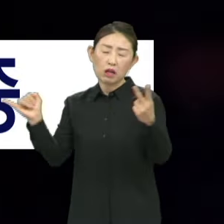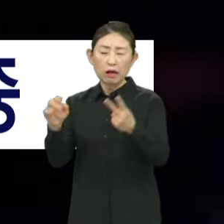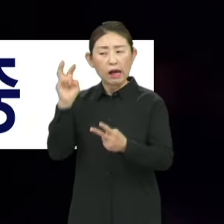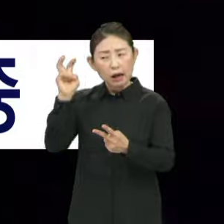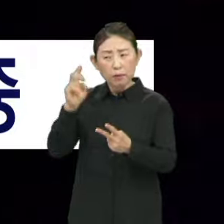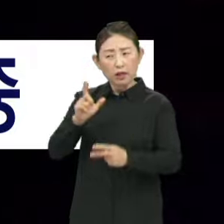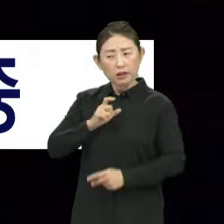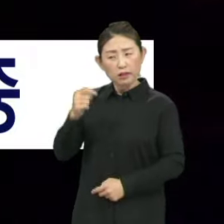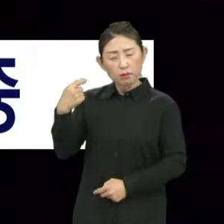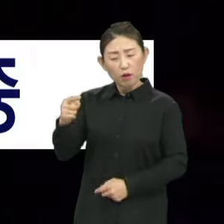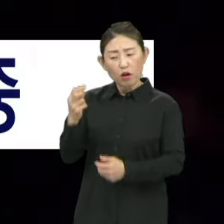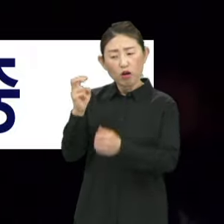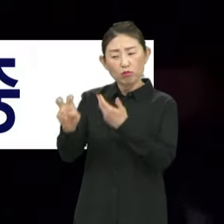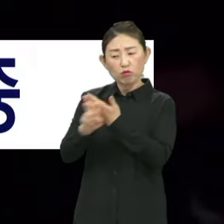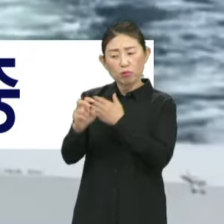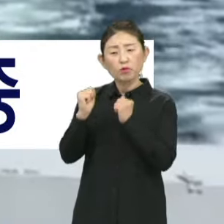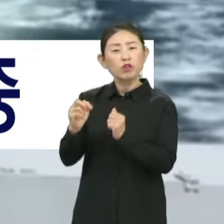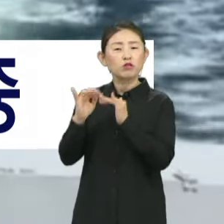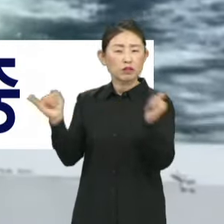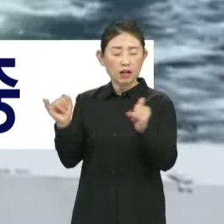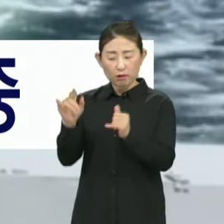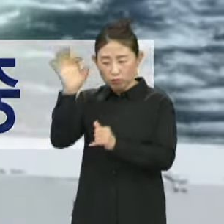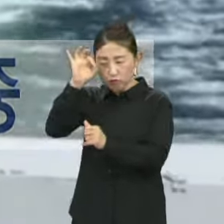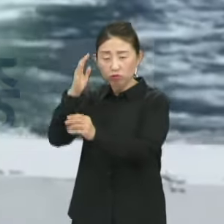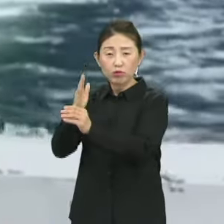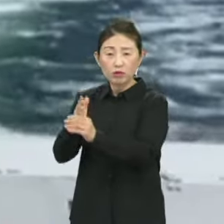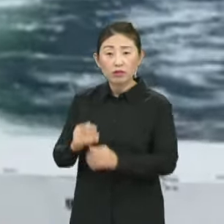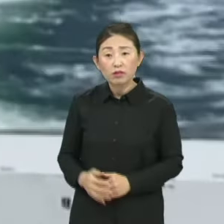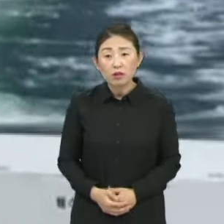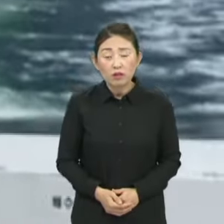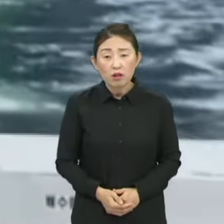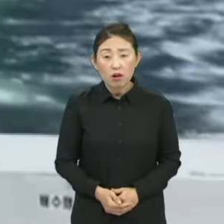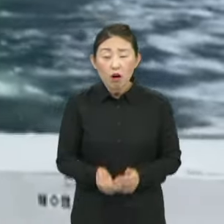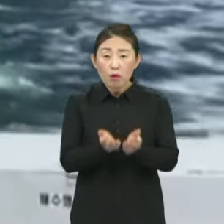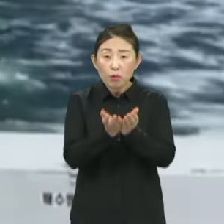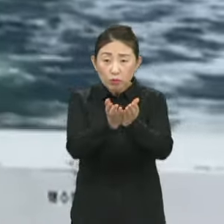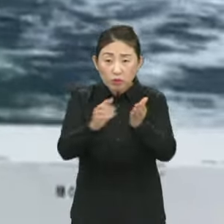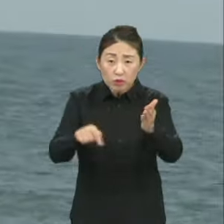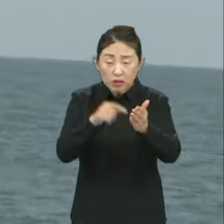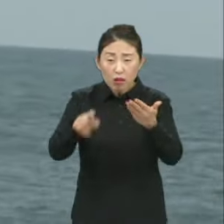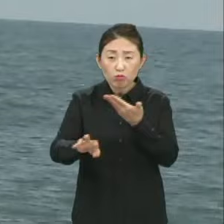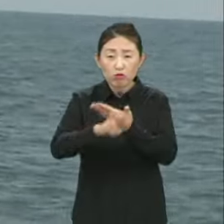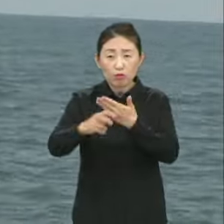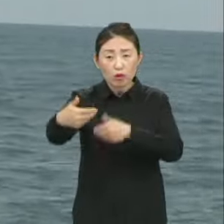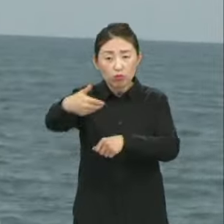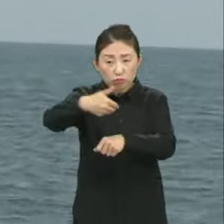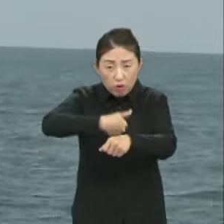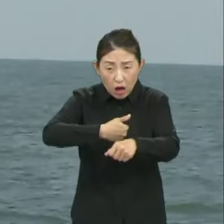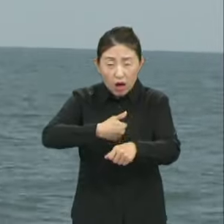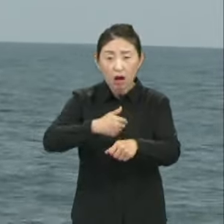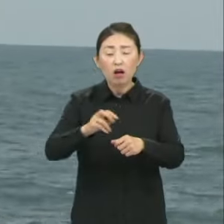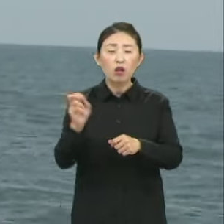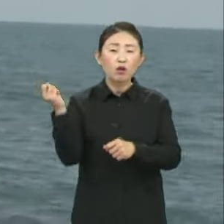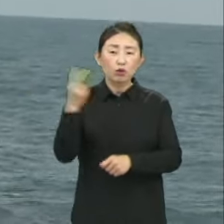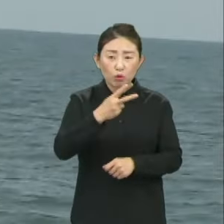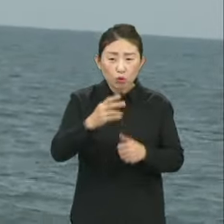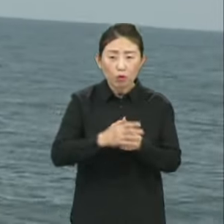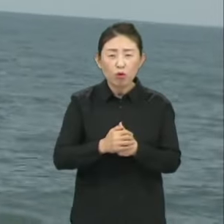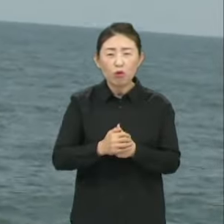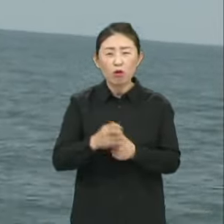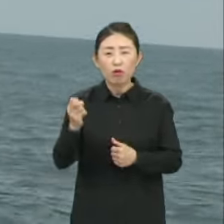체류자로 의심하고 추적하고 있습니다 지금까지 보트 탑승자들의 미국이나 대공 용의점은 없는 걸로